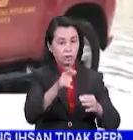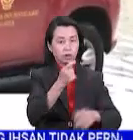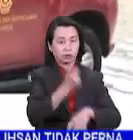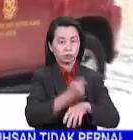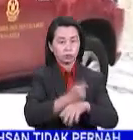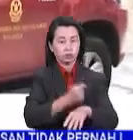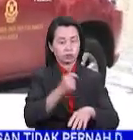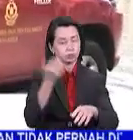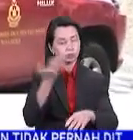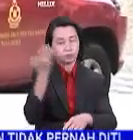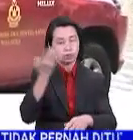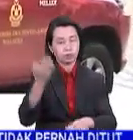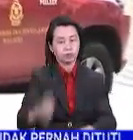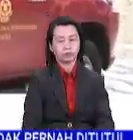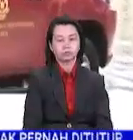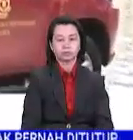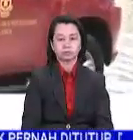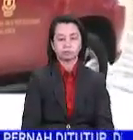bertugas seperti biasa.